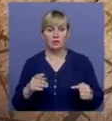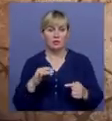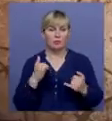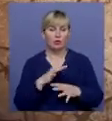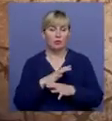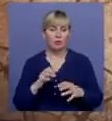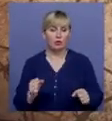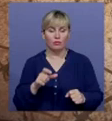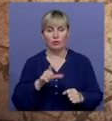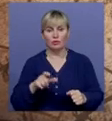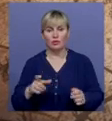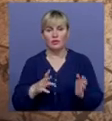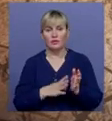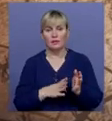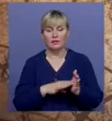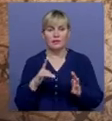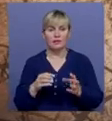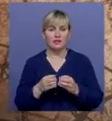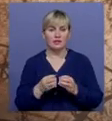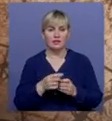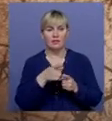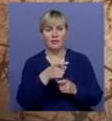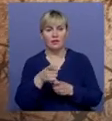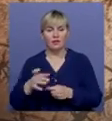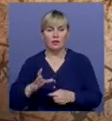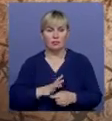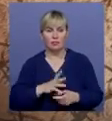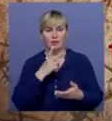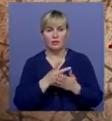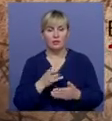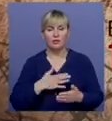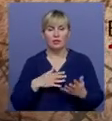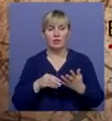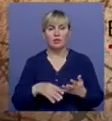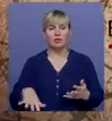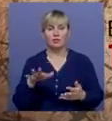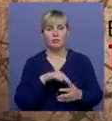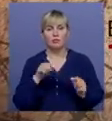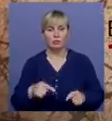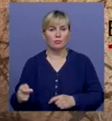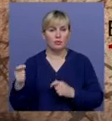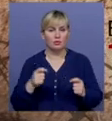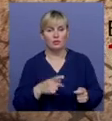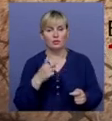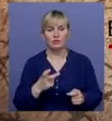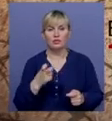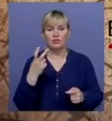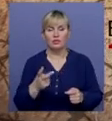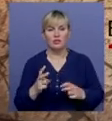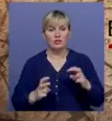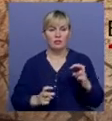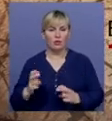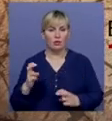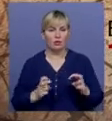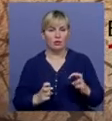подвиге тыловиков. 9 из 10 пуль войны были отлиты на нашей земле. Сюда эвакуировали 220 заводов и